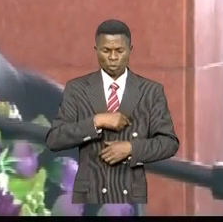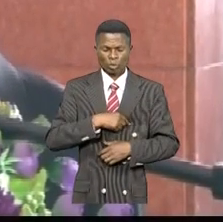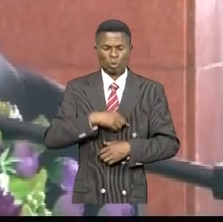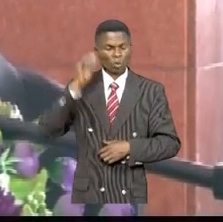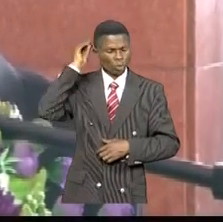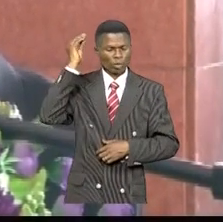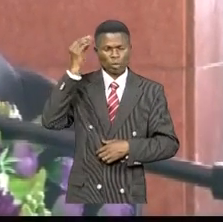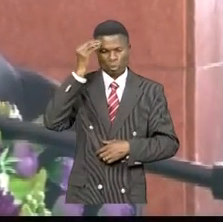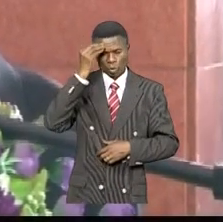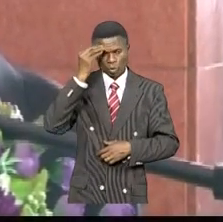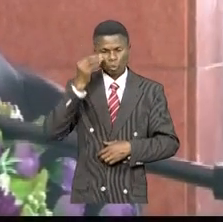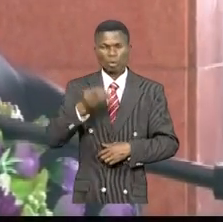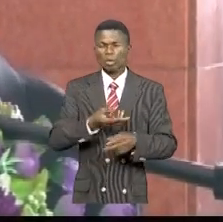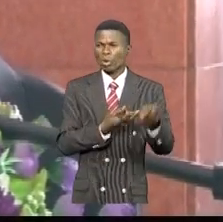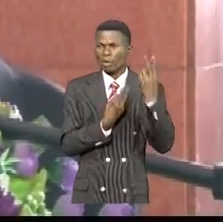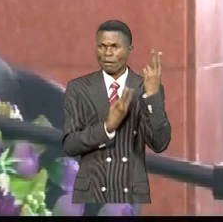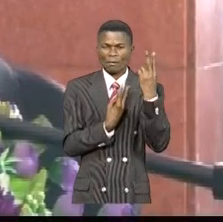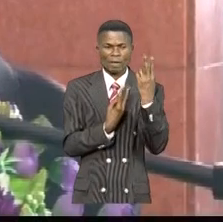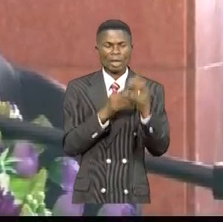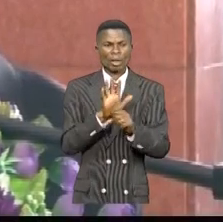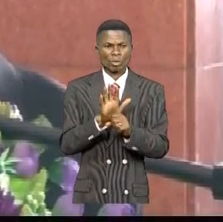tous. Mais hélas,